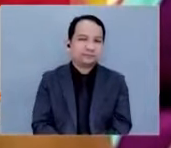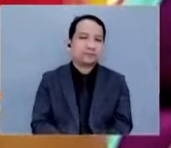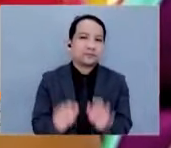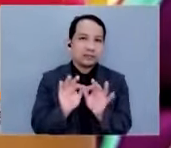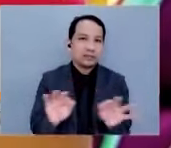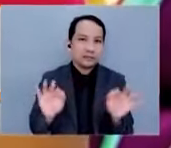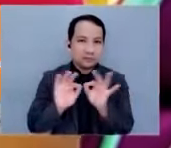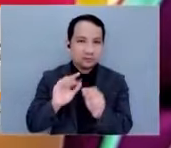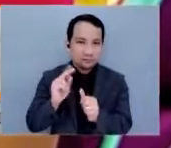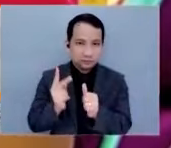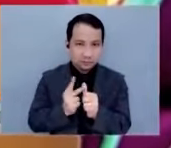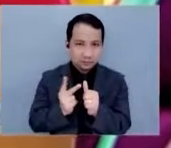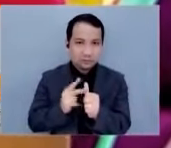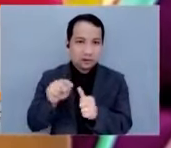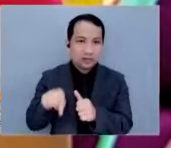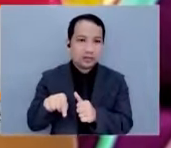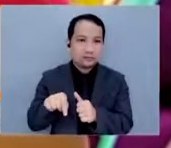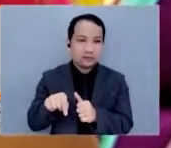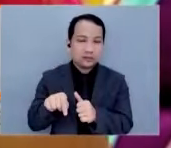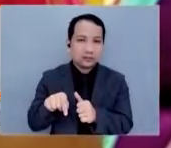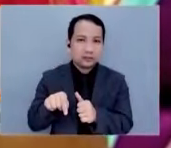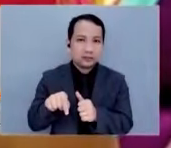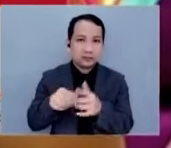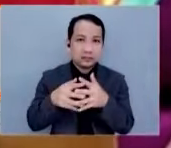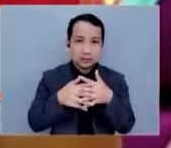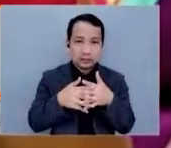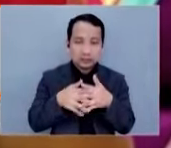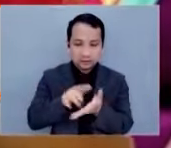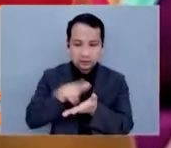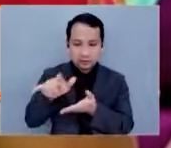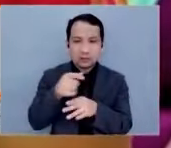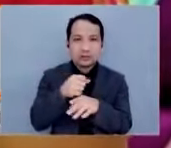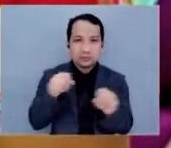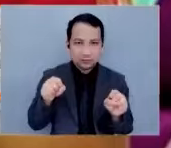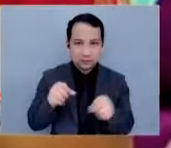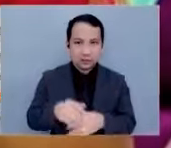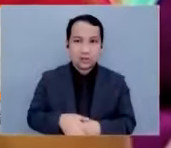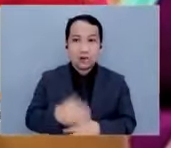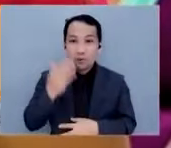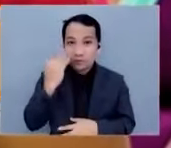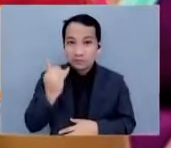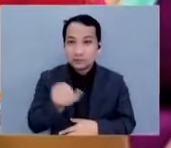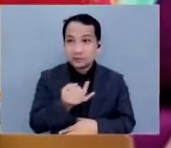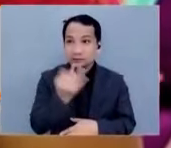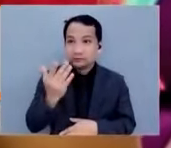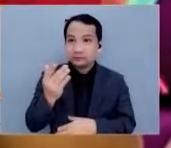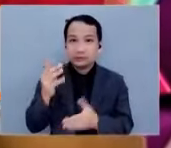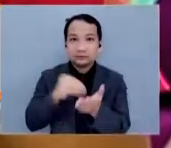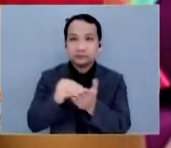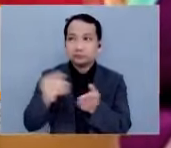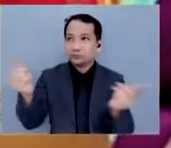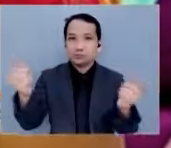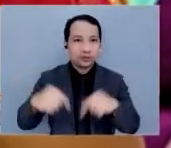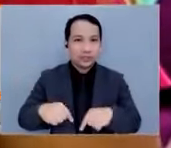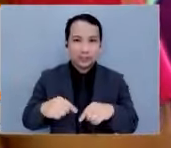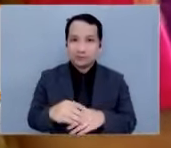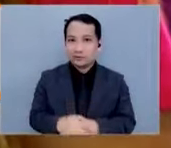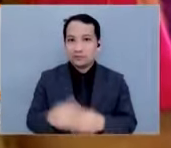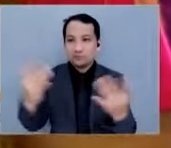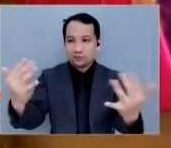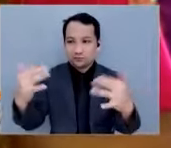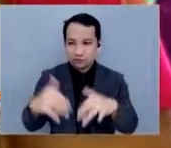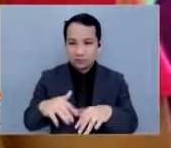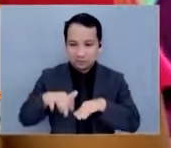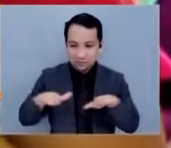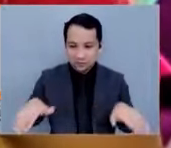ng ating airport is yung safety ng bawat tayo kasi ilang million ata ang dumadating dito. So may mga bata, may